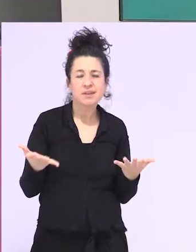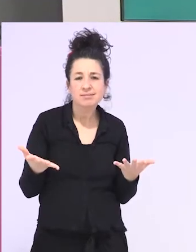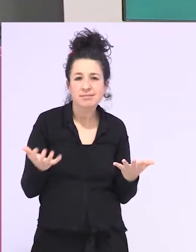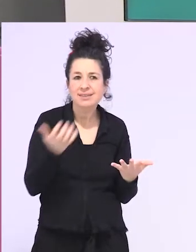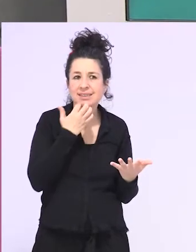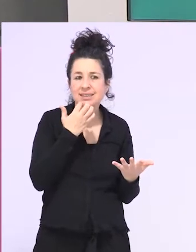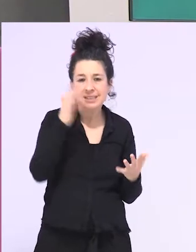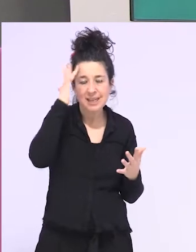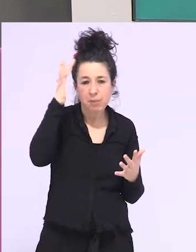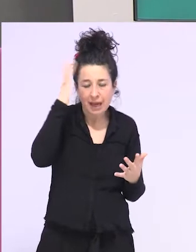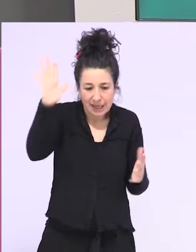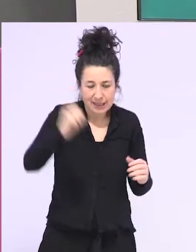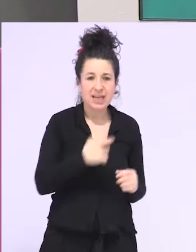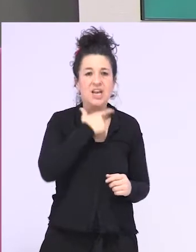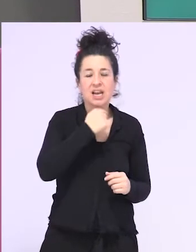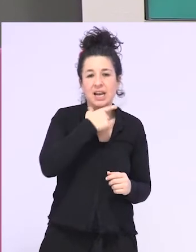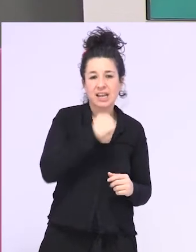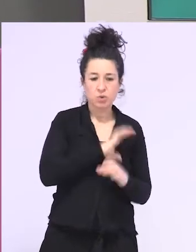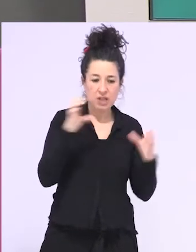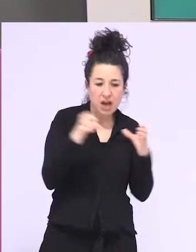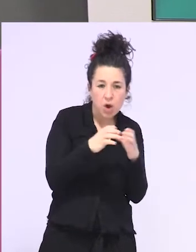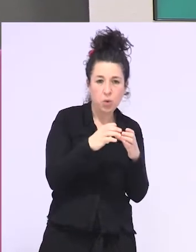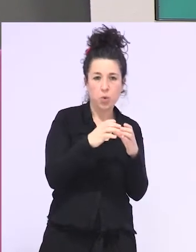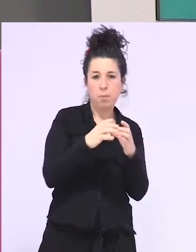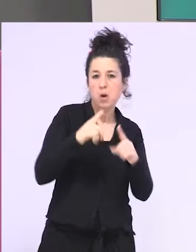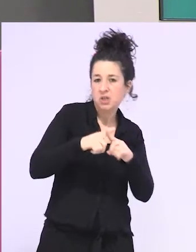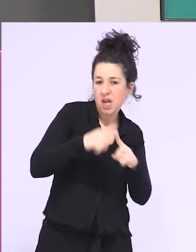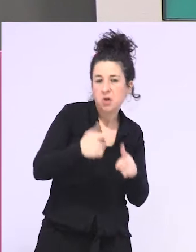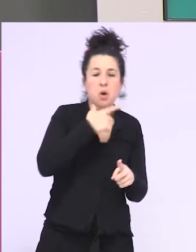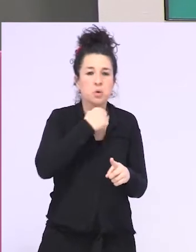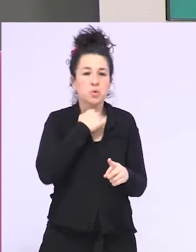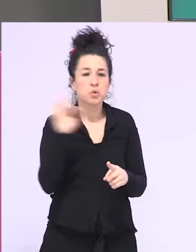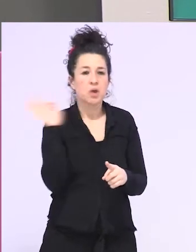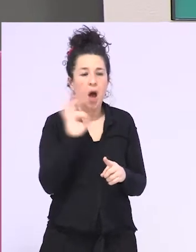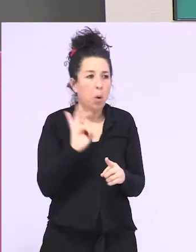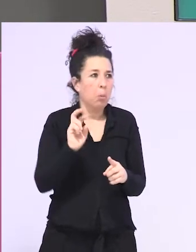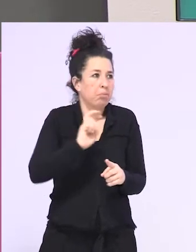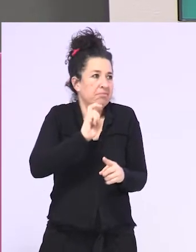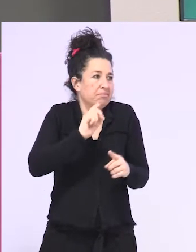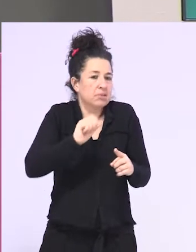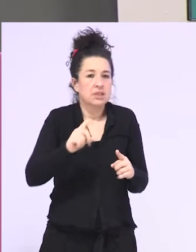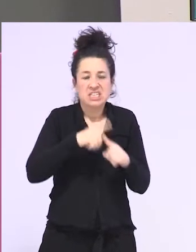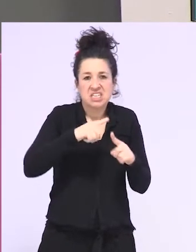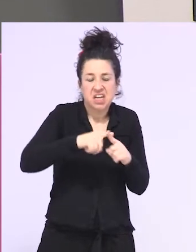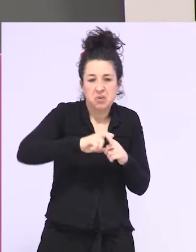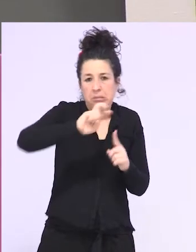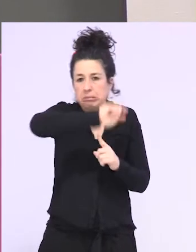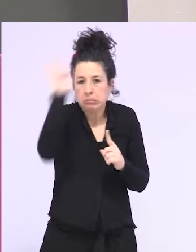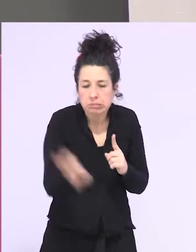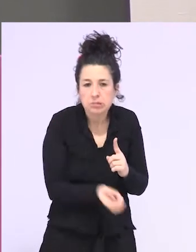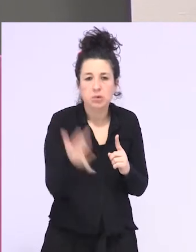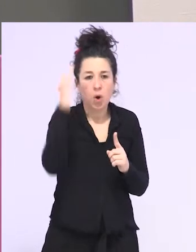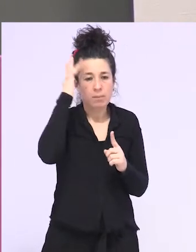izan balitz, gustatuko balitzaio taldeko sexu harremanak izatea, beste dozein eratako sexu praktika, edo izan baldin balitu